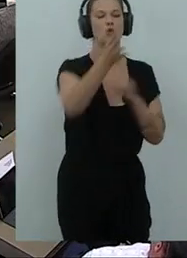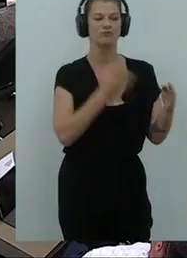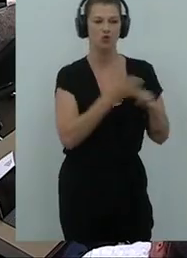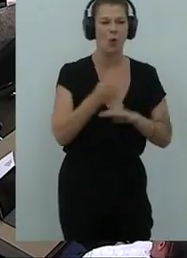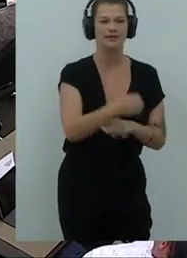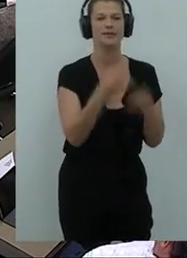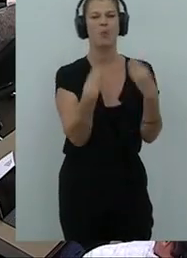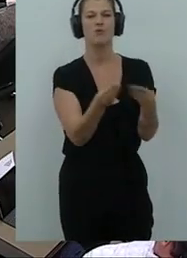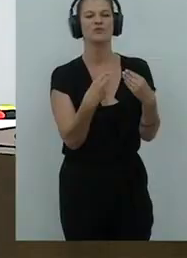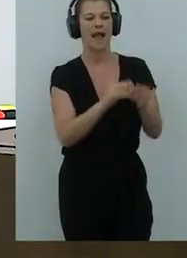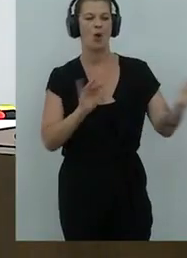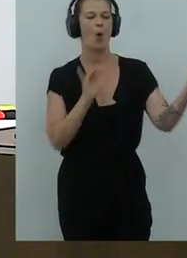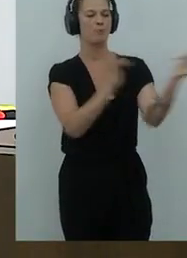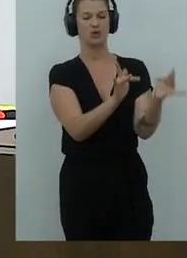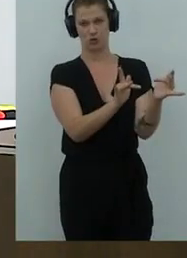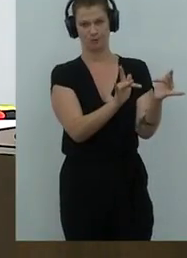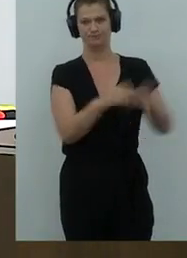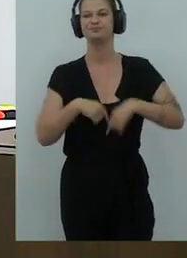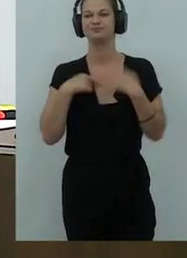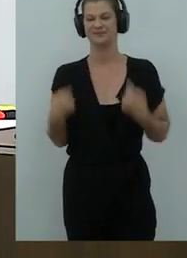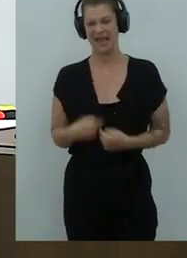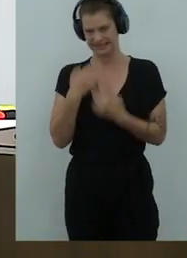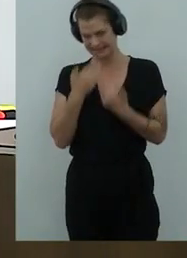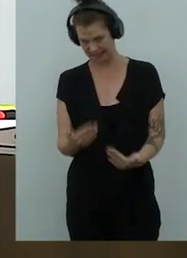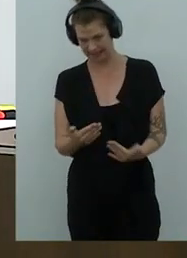und moderne Opposition. Herzlichen Dank.